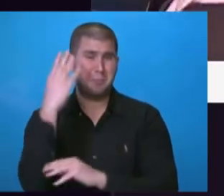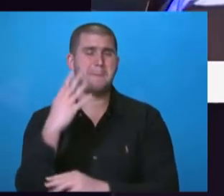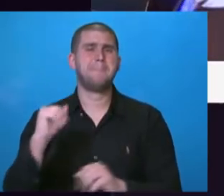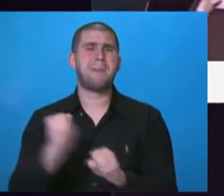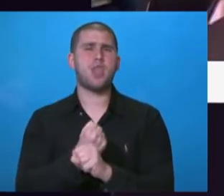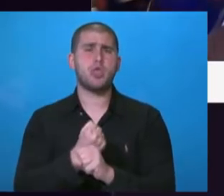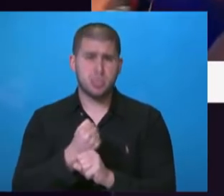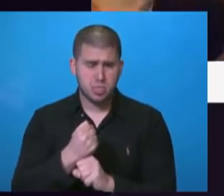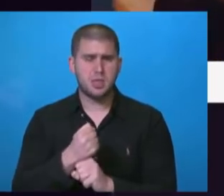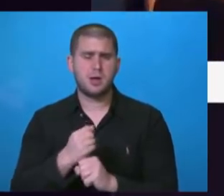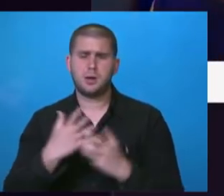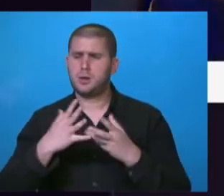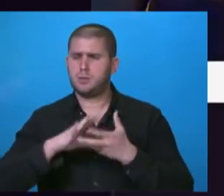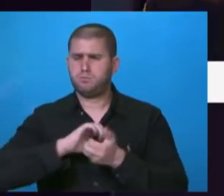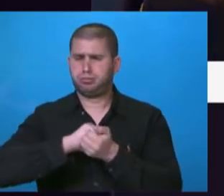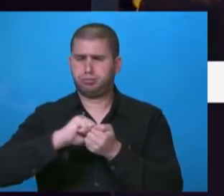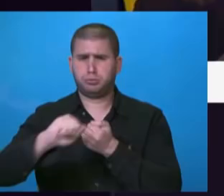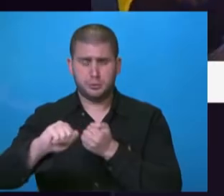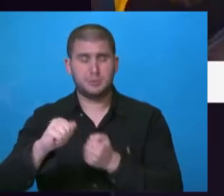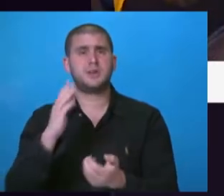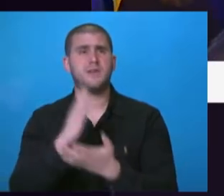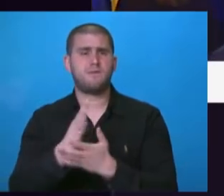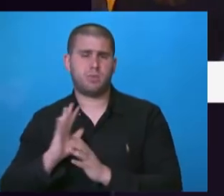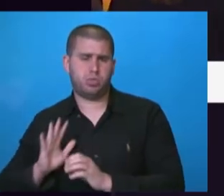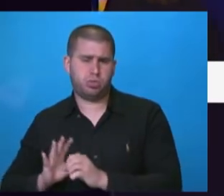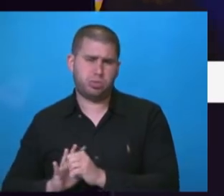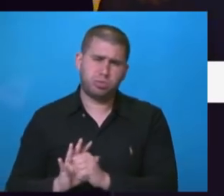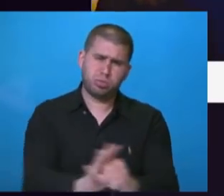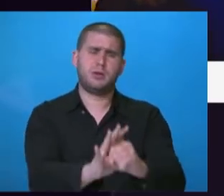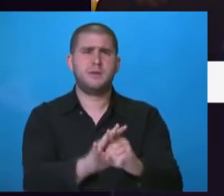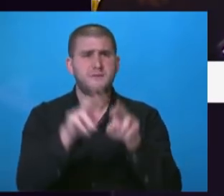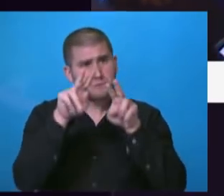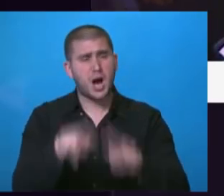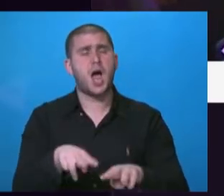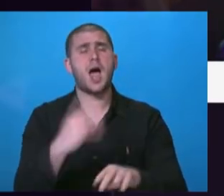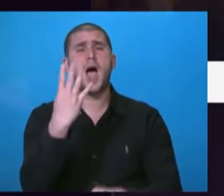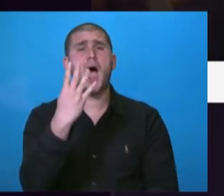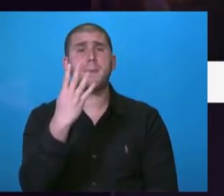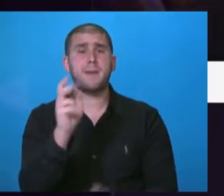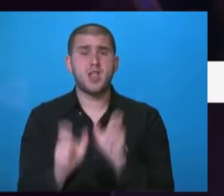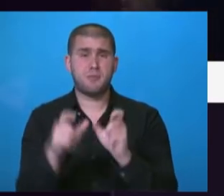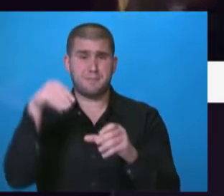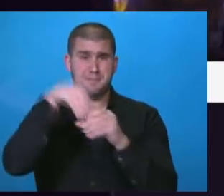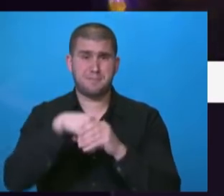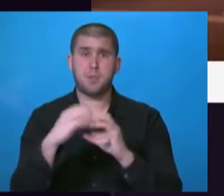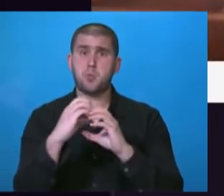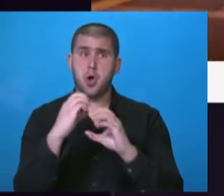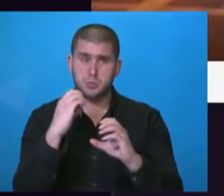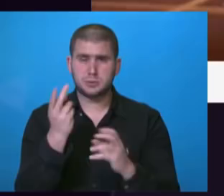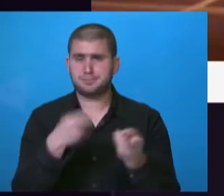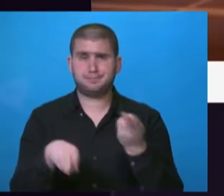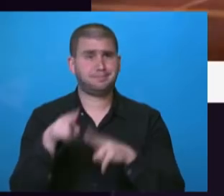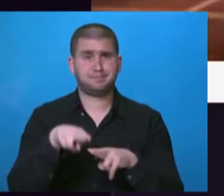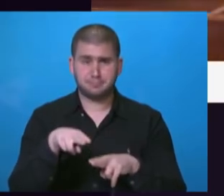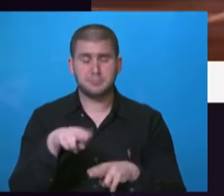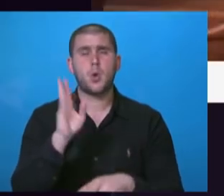ופשוט מפרק אותה כליל, לוקח אותה איתו ממש. כמו שאת אומרת, ארבעה מנוסעי האוטובוס הזה נהרגים,